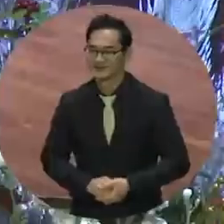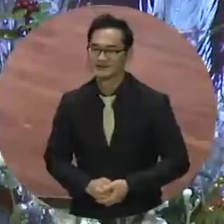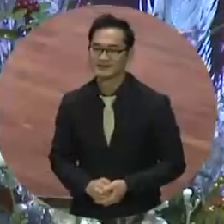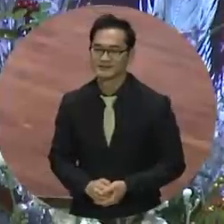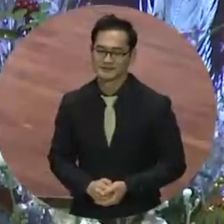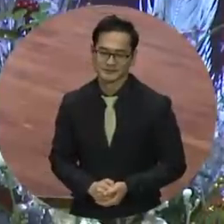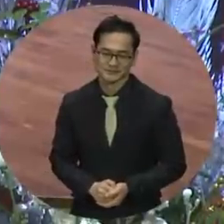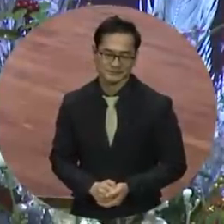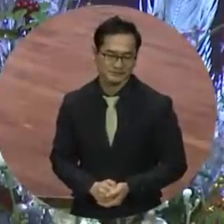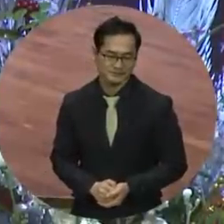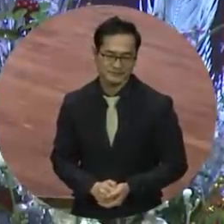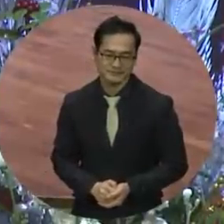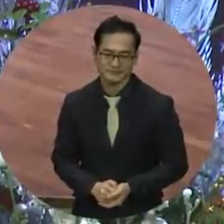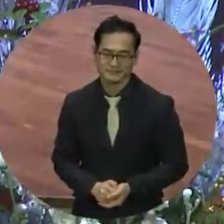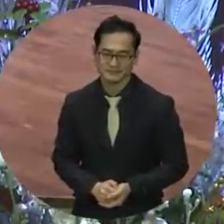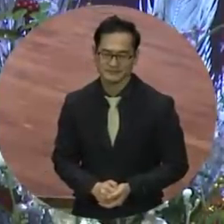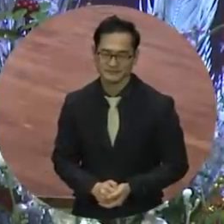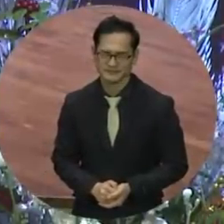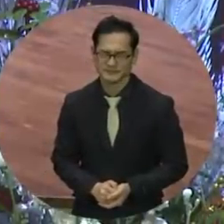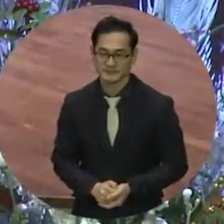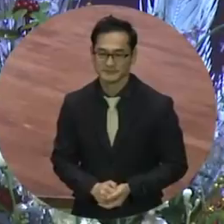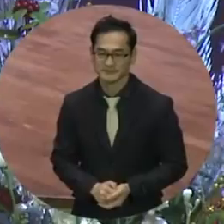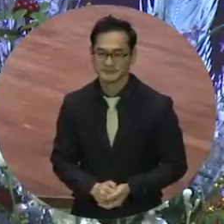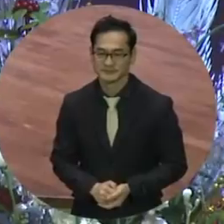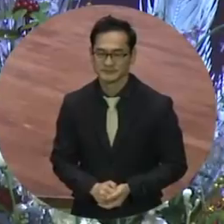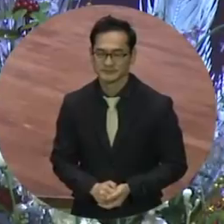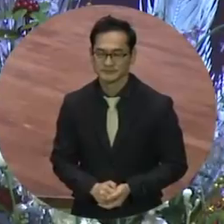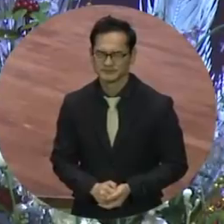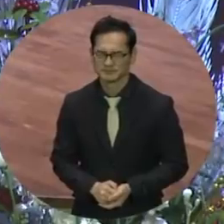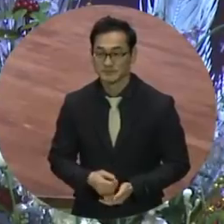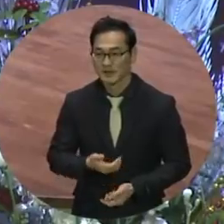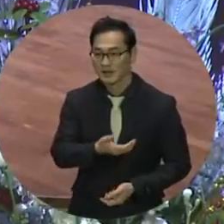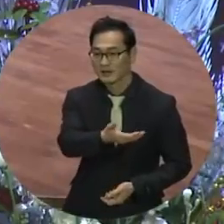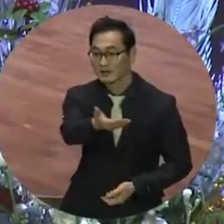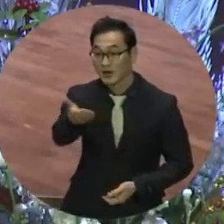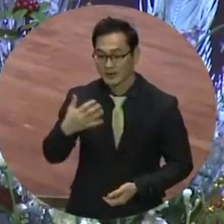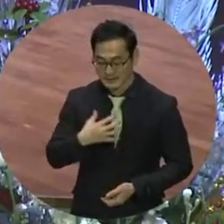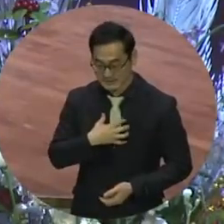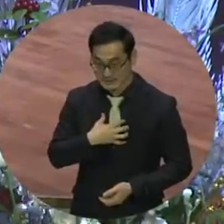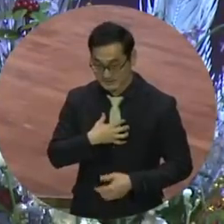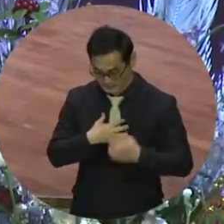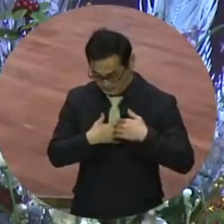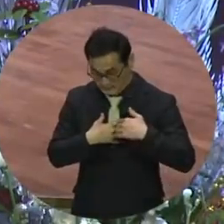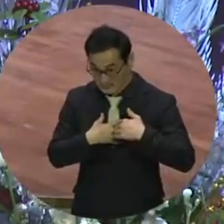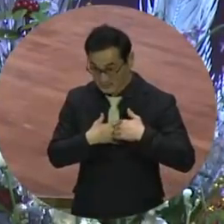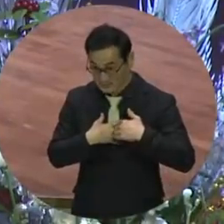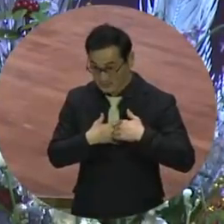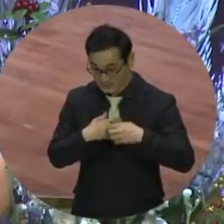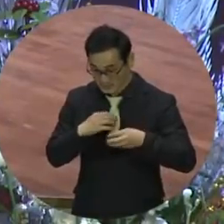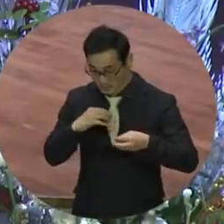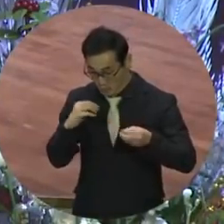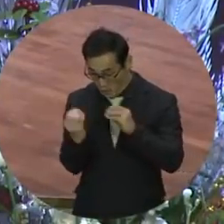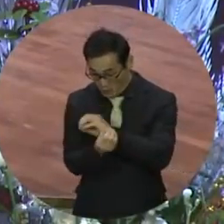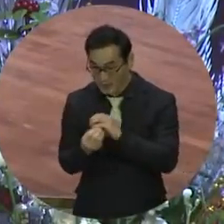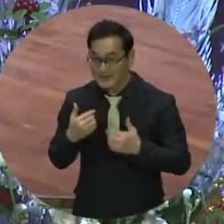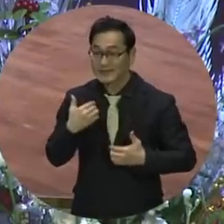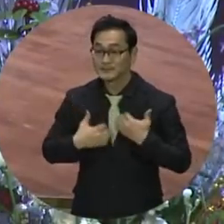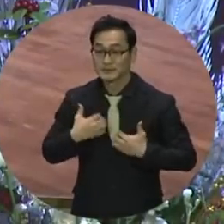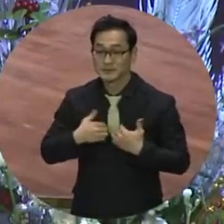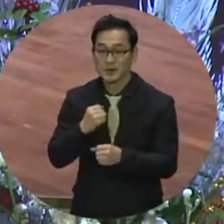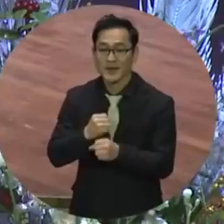이거다님 말씀 가지고 너희 근심이 도리어 기쁨이 되게 하라는 제목으로 말씀을 드립니다.